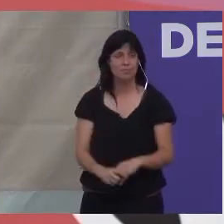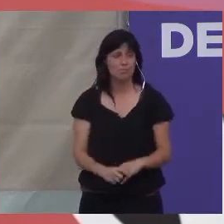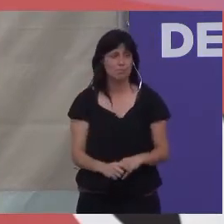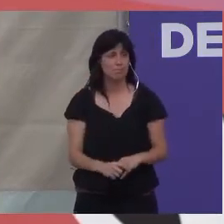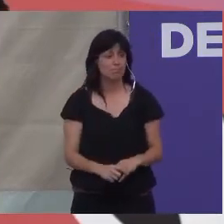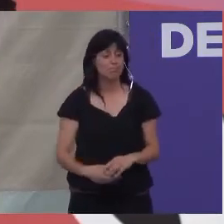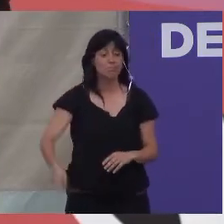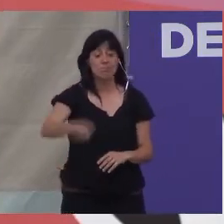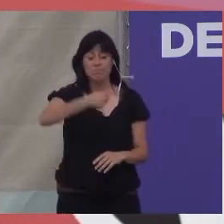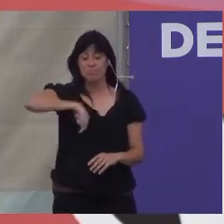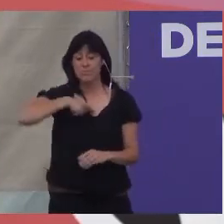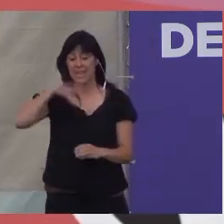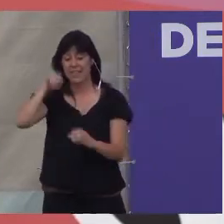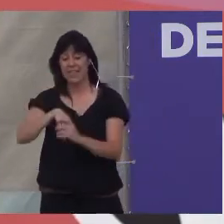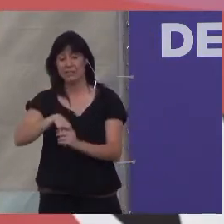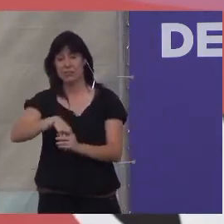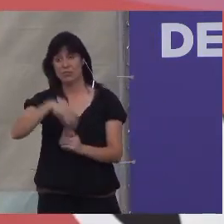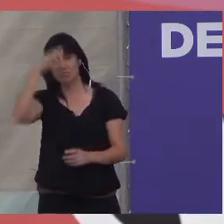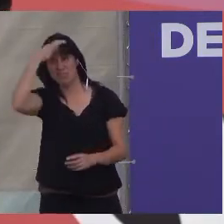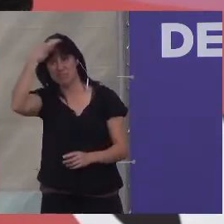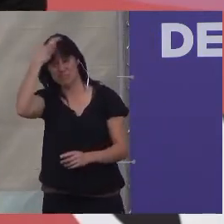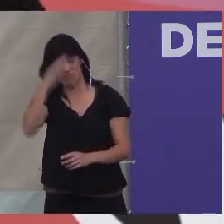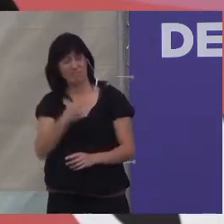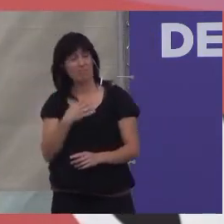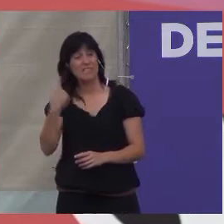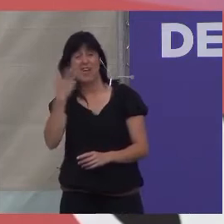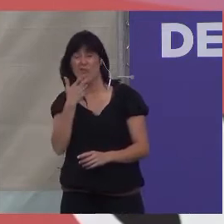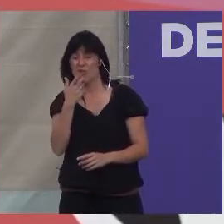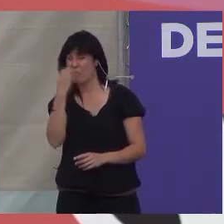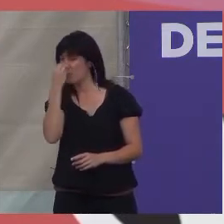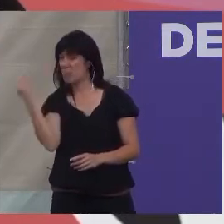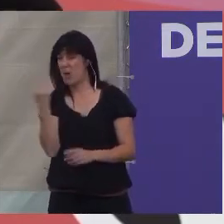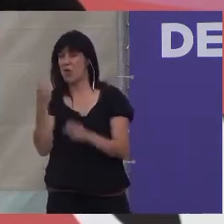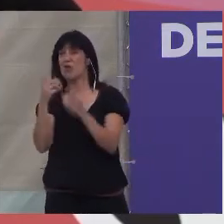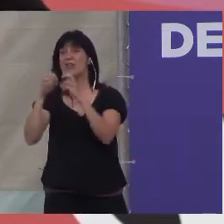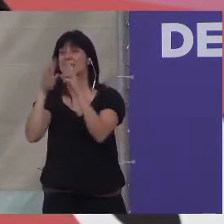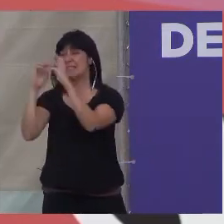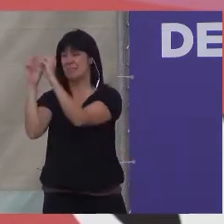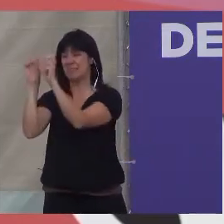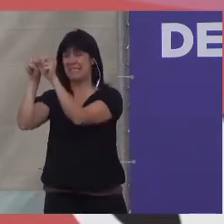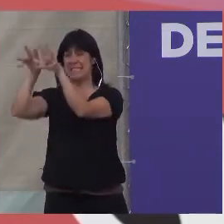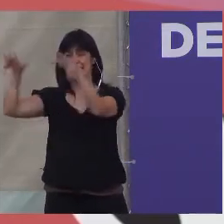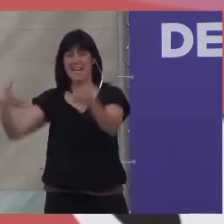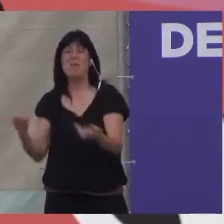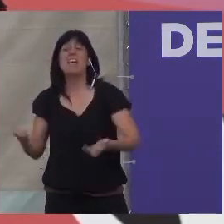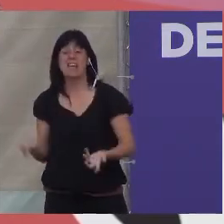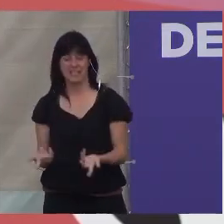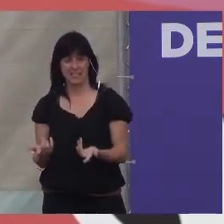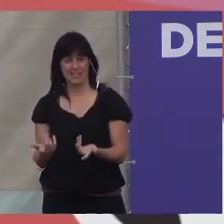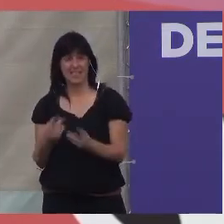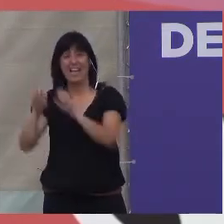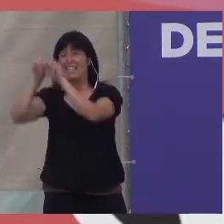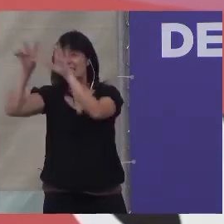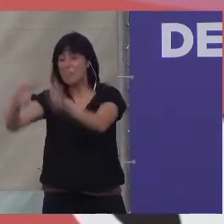Som els municipis els que sabem millor que ningú el que és la trama i el que la trama significa per al dia a dia de la nostra